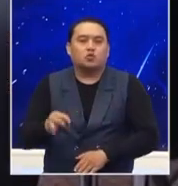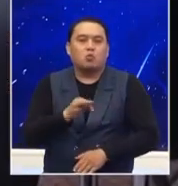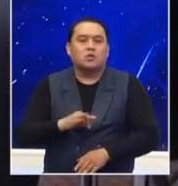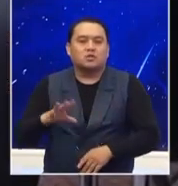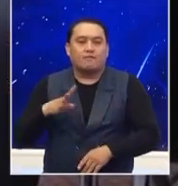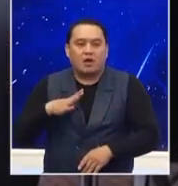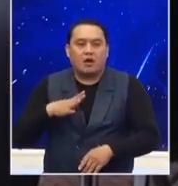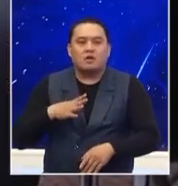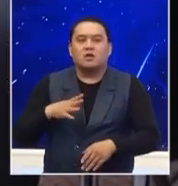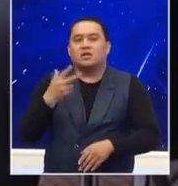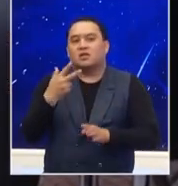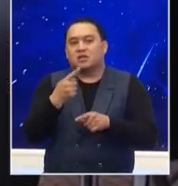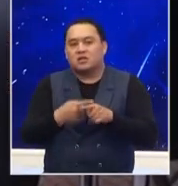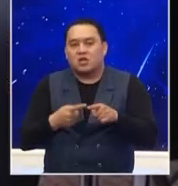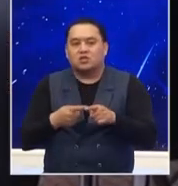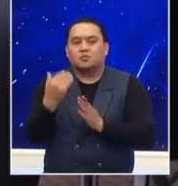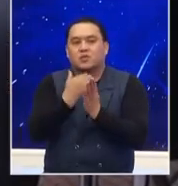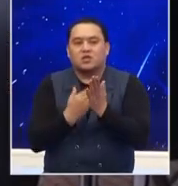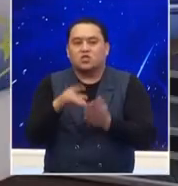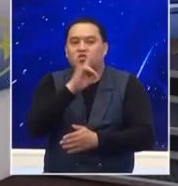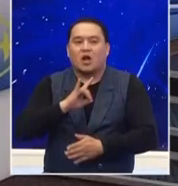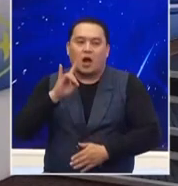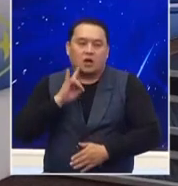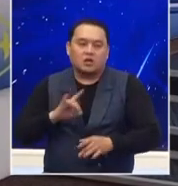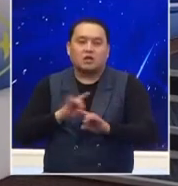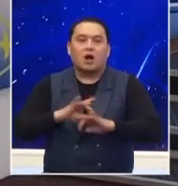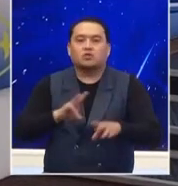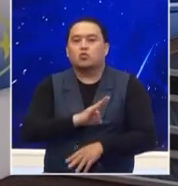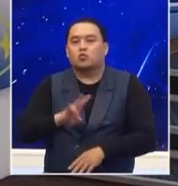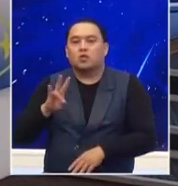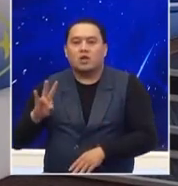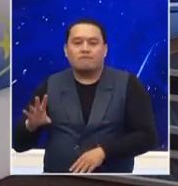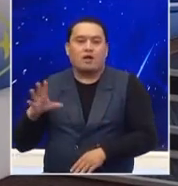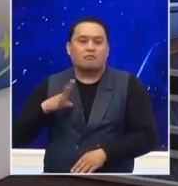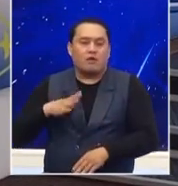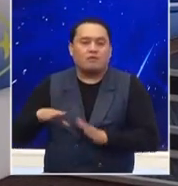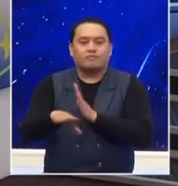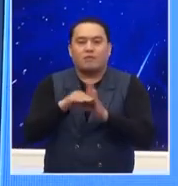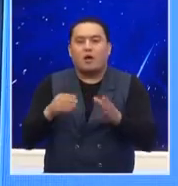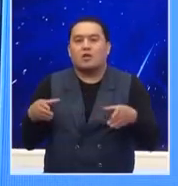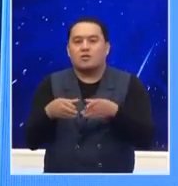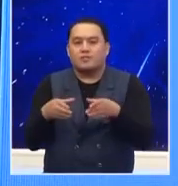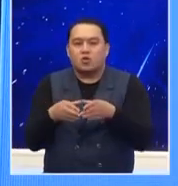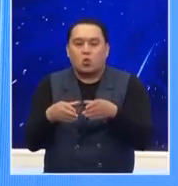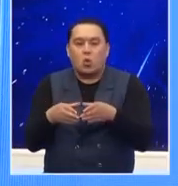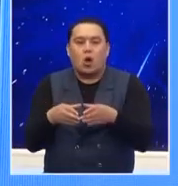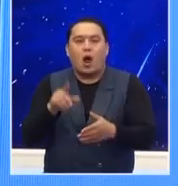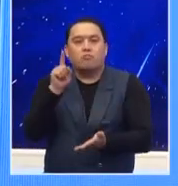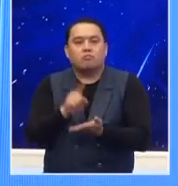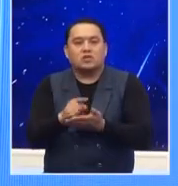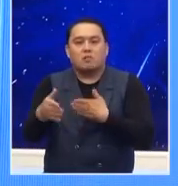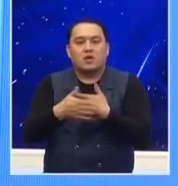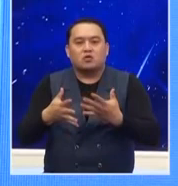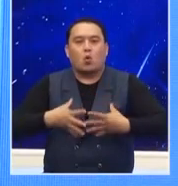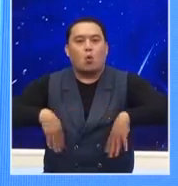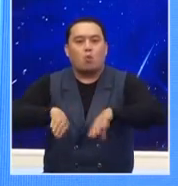области. К слову, почти треть списка составляют женщины. Как отметил Нурсултан Назарбаев, членство в партии не привилегия, а обязанность перед